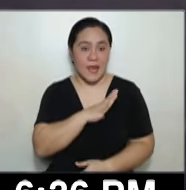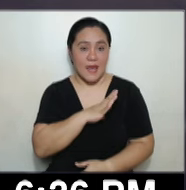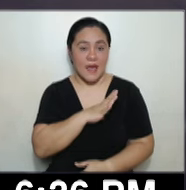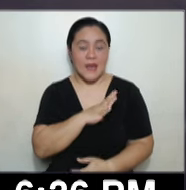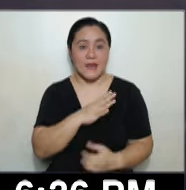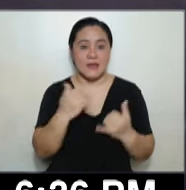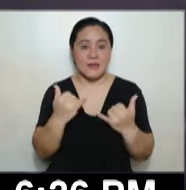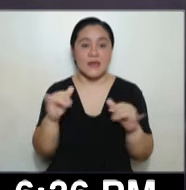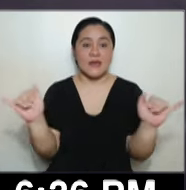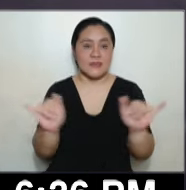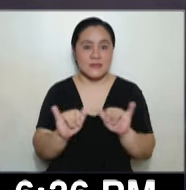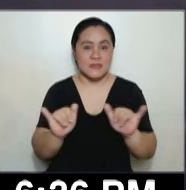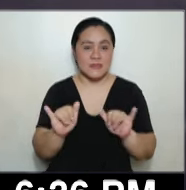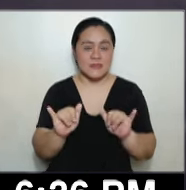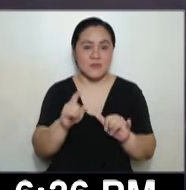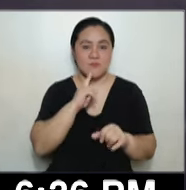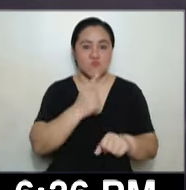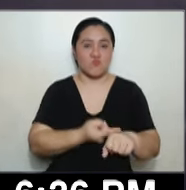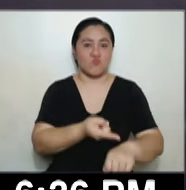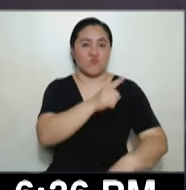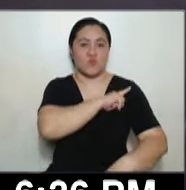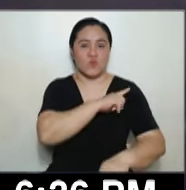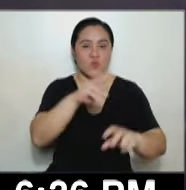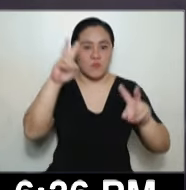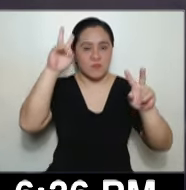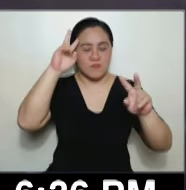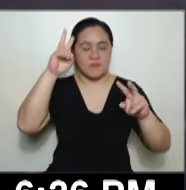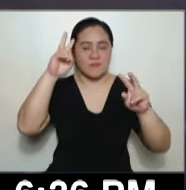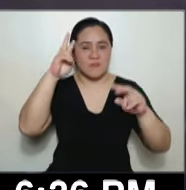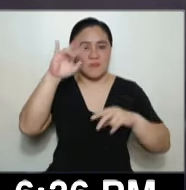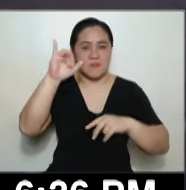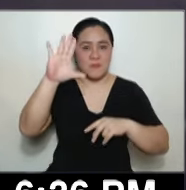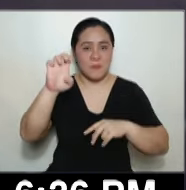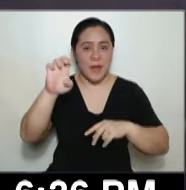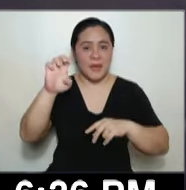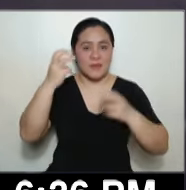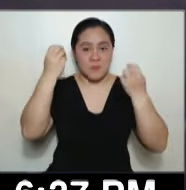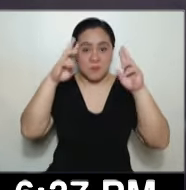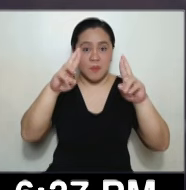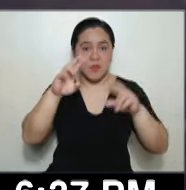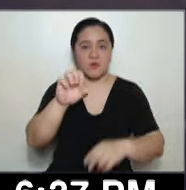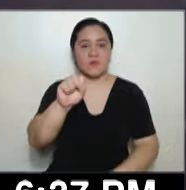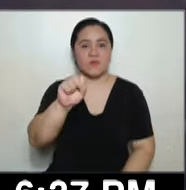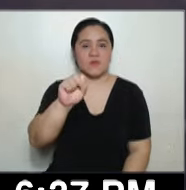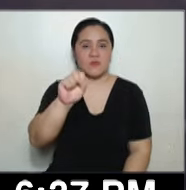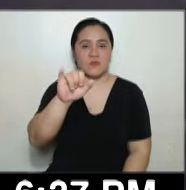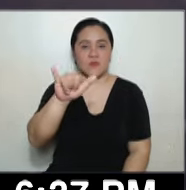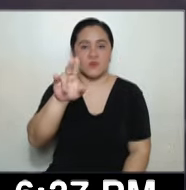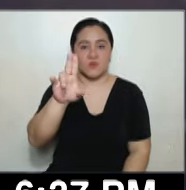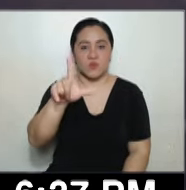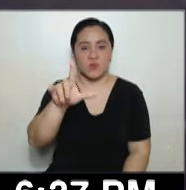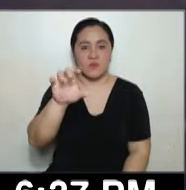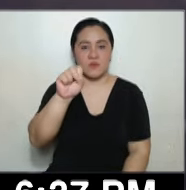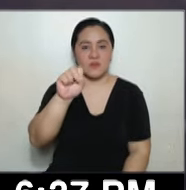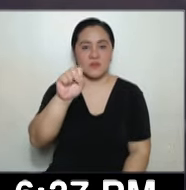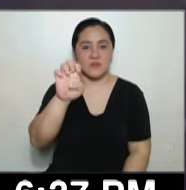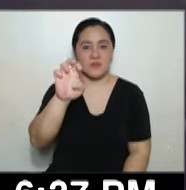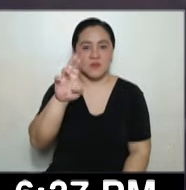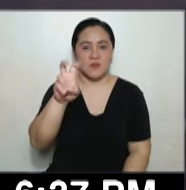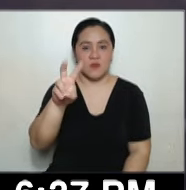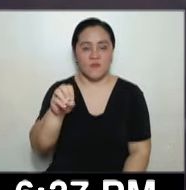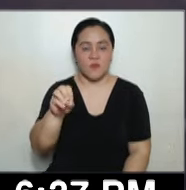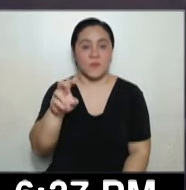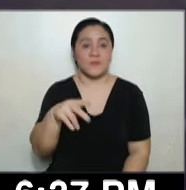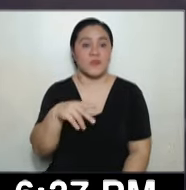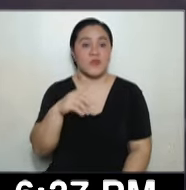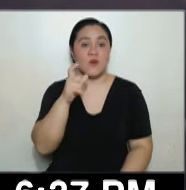lalo na malakas din yung kanyang vice mayor, si Yul Serbo. Mukhang ang vice mayor ni Mayor Isko ay